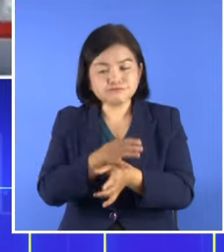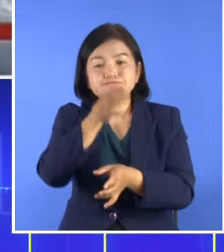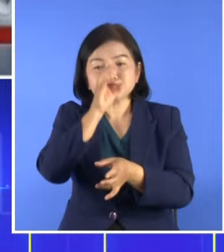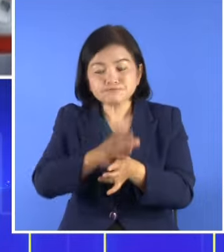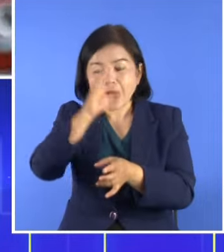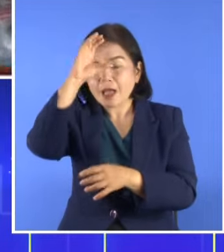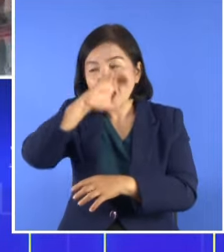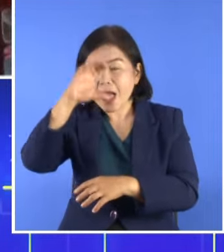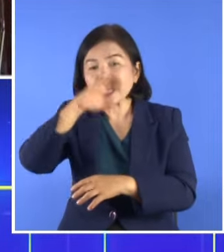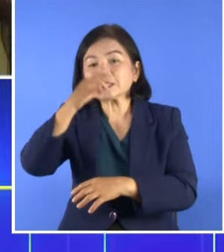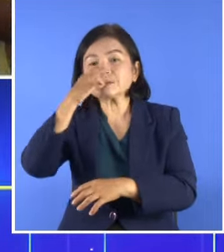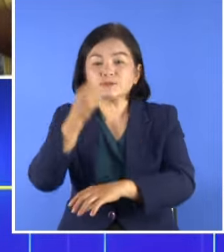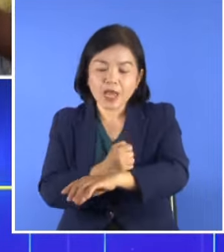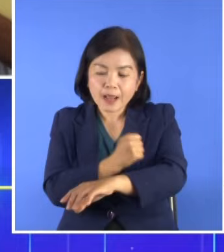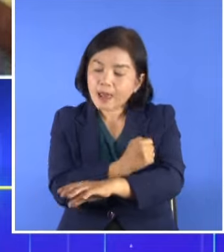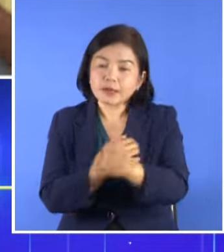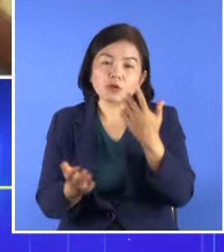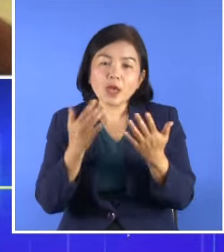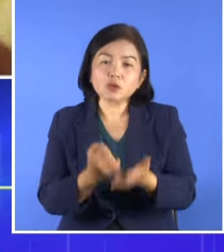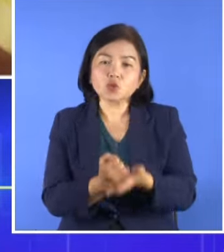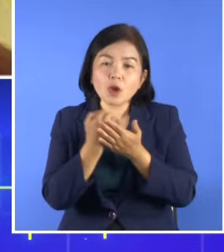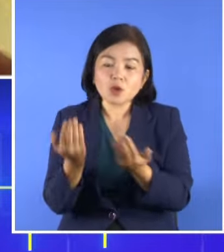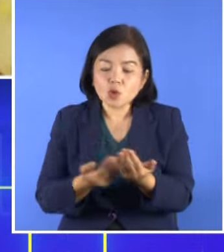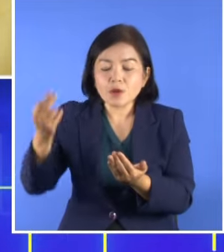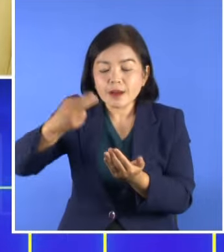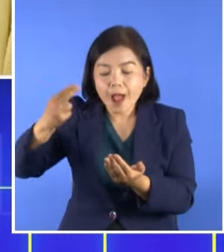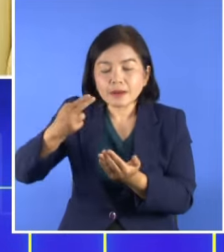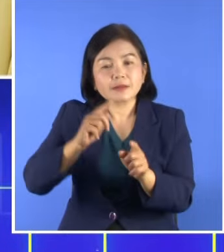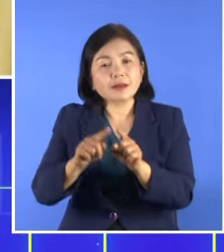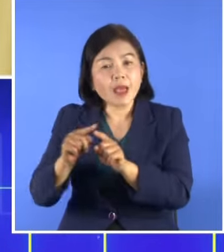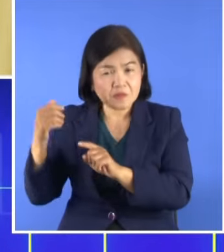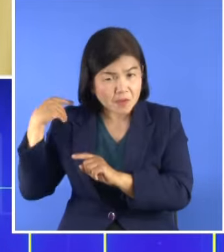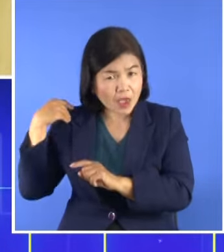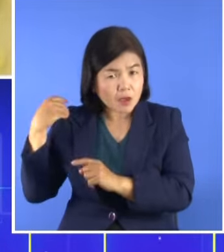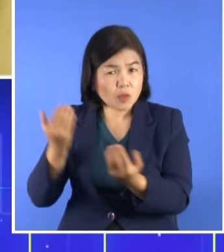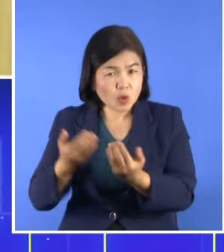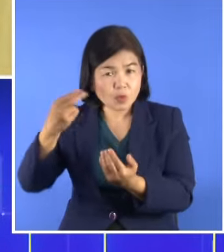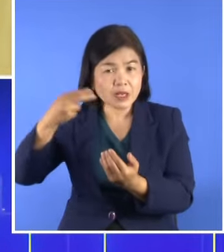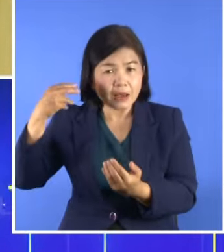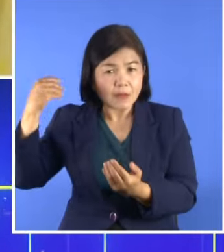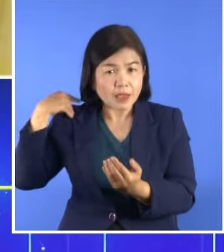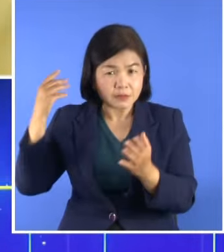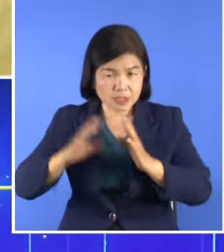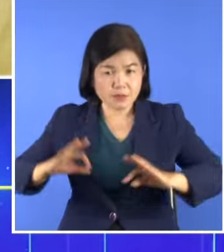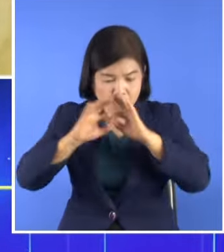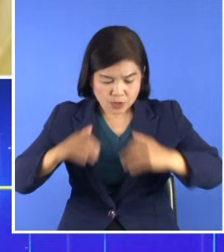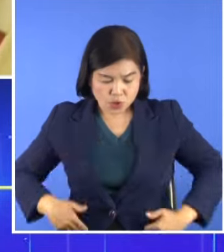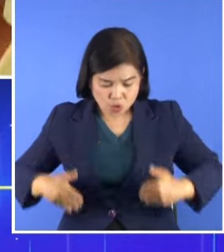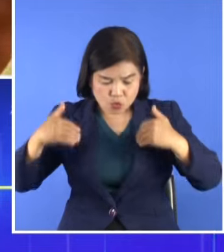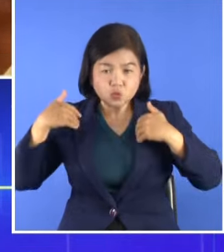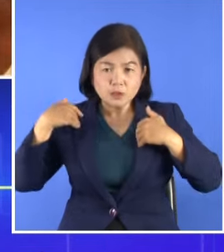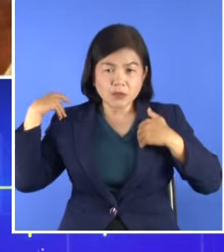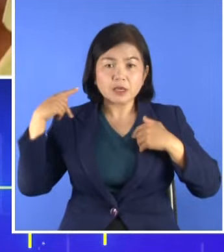างานรับจ้างรับอะไรในพื้นที่ดูนะ ช่วยลูกช่วยหลานมีลูกมีหลานหรือเปล่าวะนะชีวิตมีค่านะลุงนะเชื่อผมเนี่ยผม